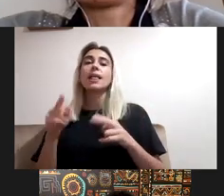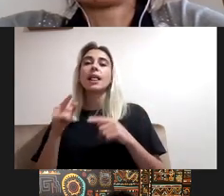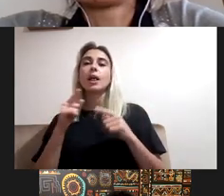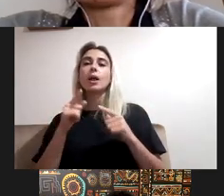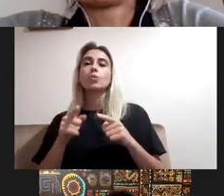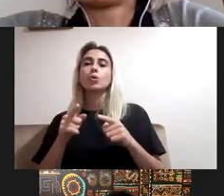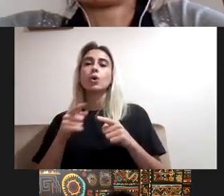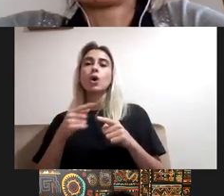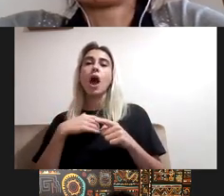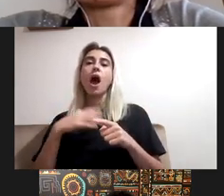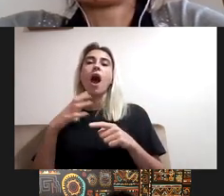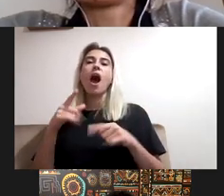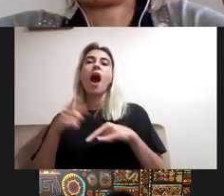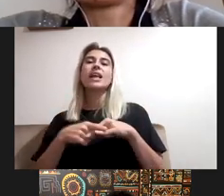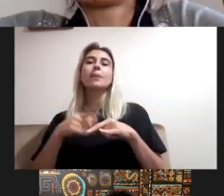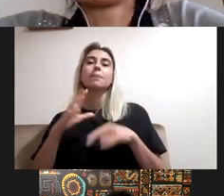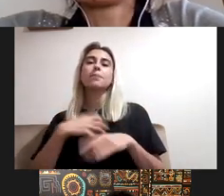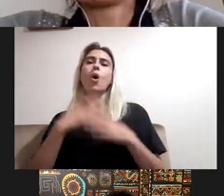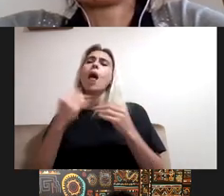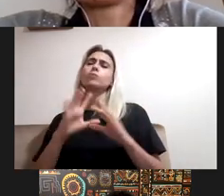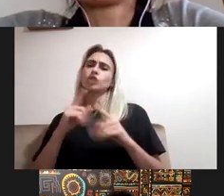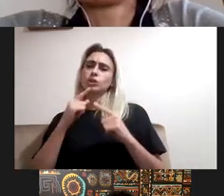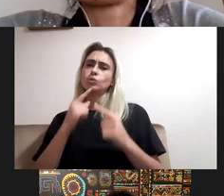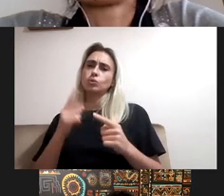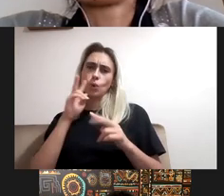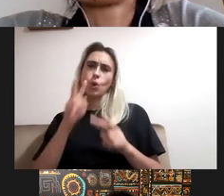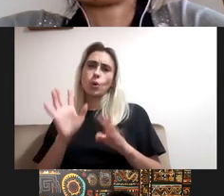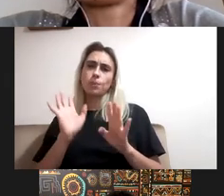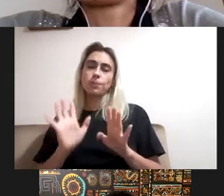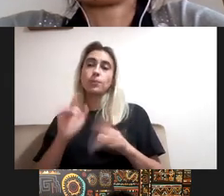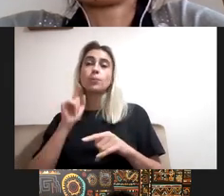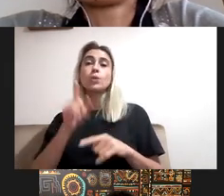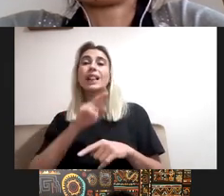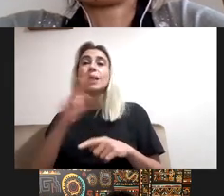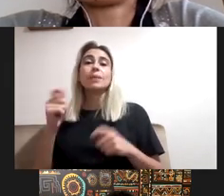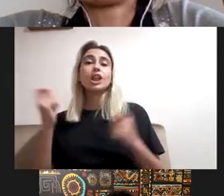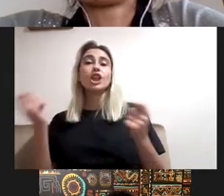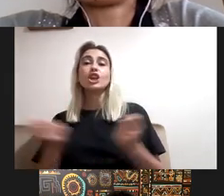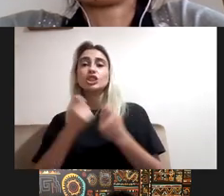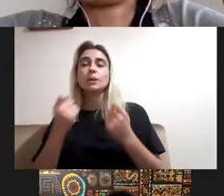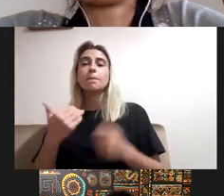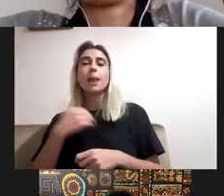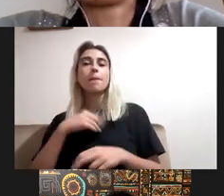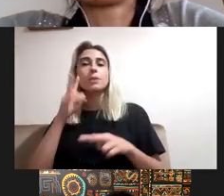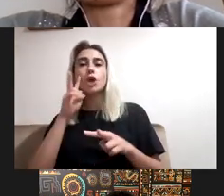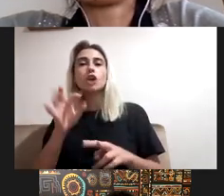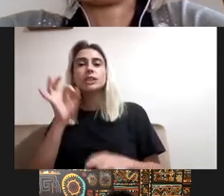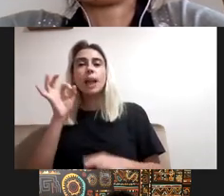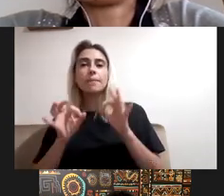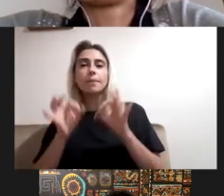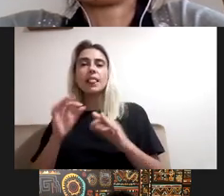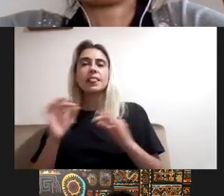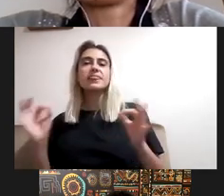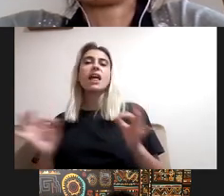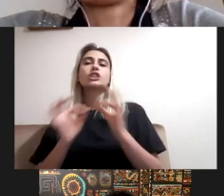hakim olamayacağınızı düşünüyorum, öngörüyorum da. Hani bu tür işlerde benim gözlemlediğim, tesadüfen